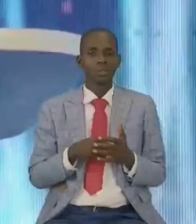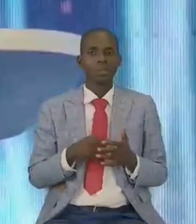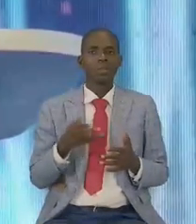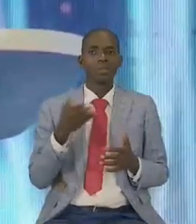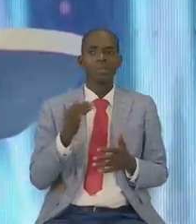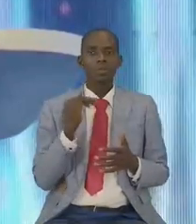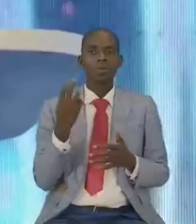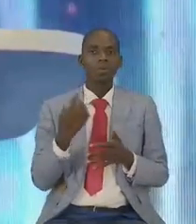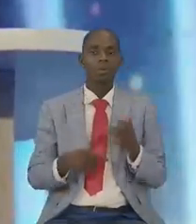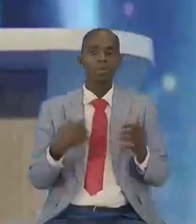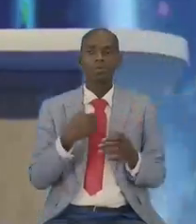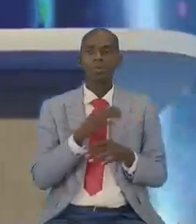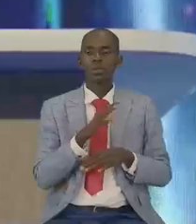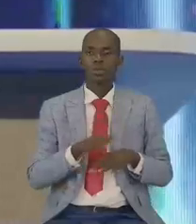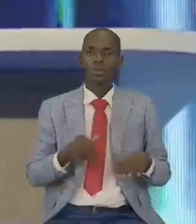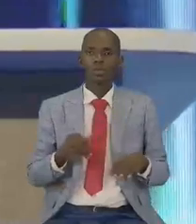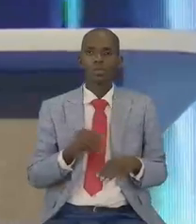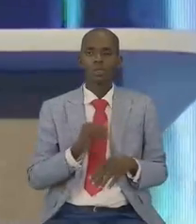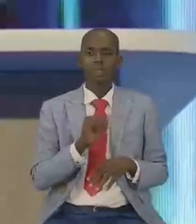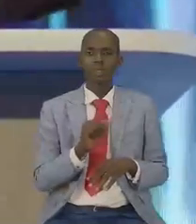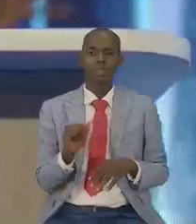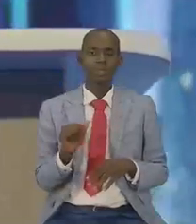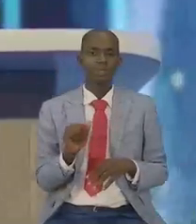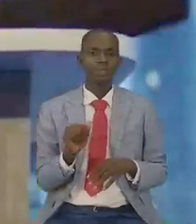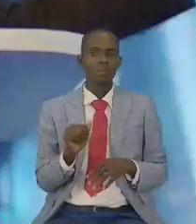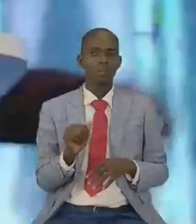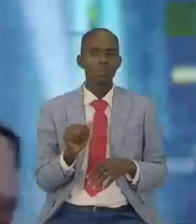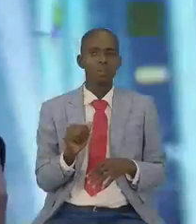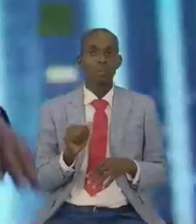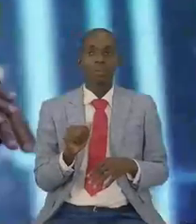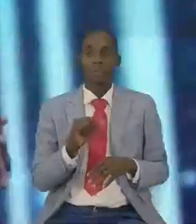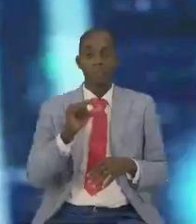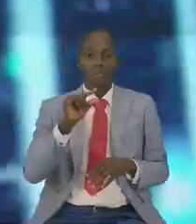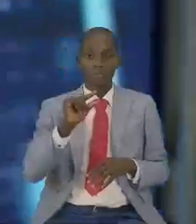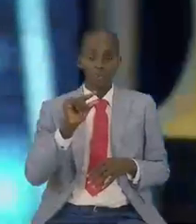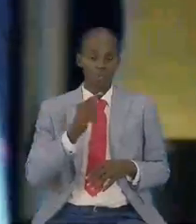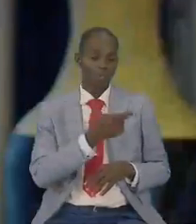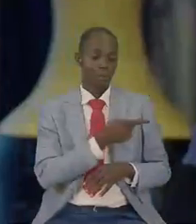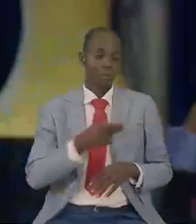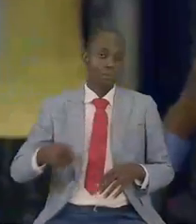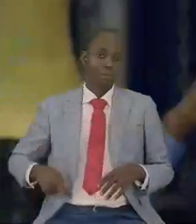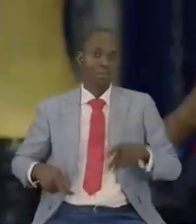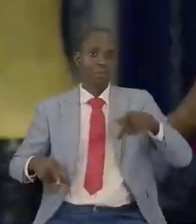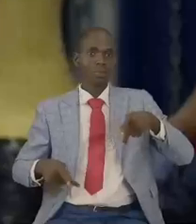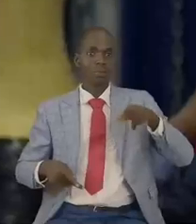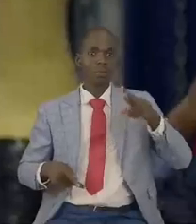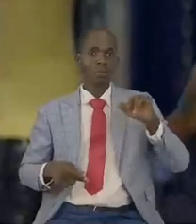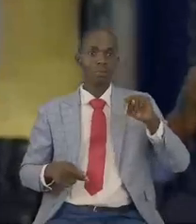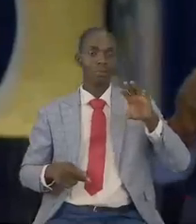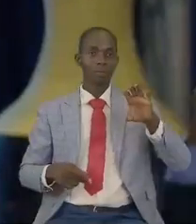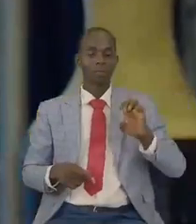Qui nous appelons un petit prince. Et ce petit prince, il était dans le